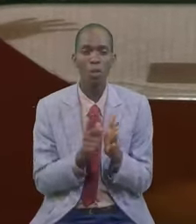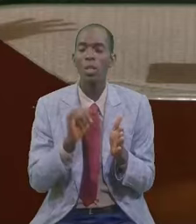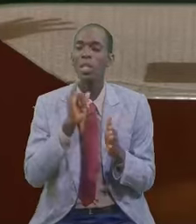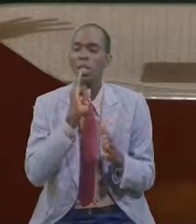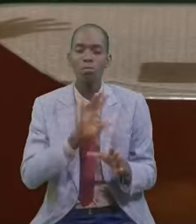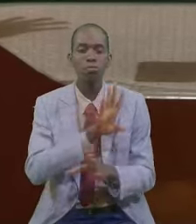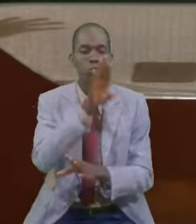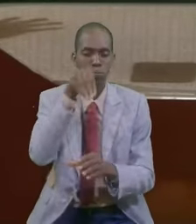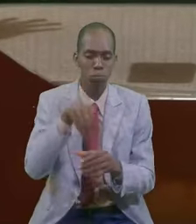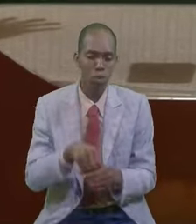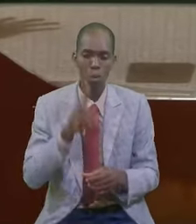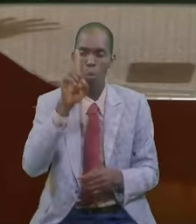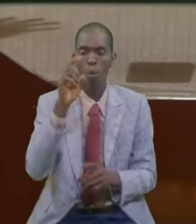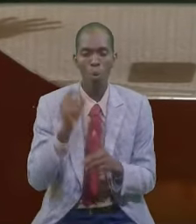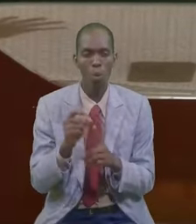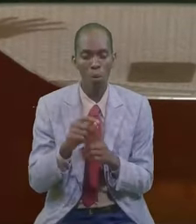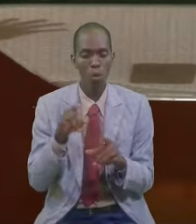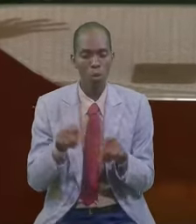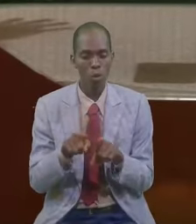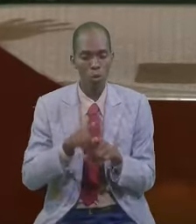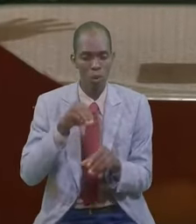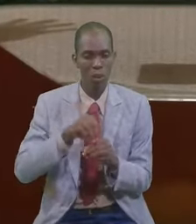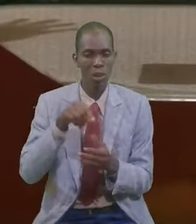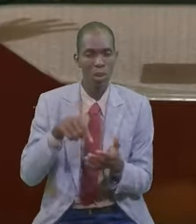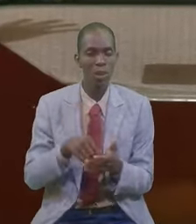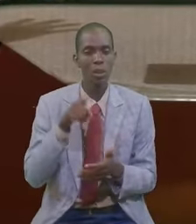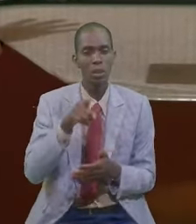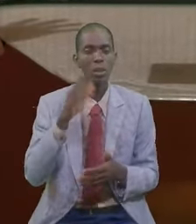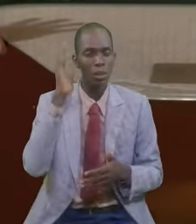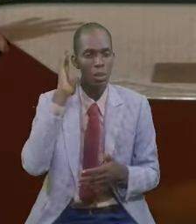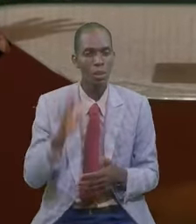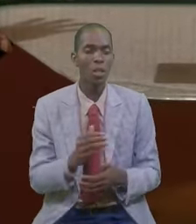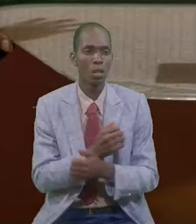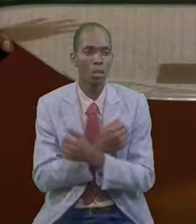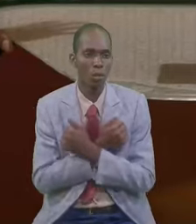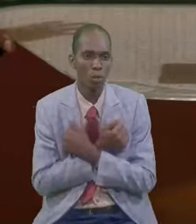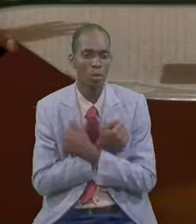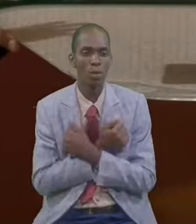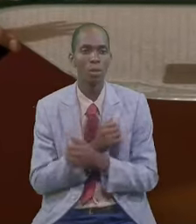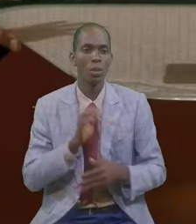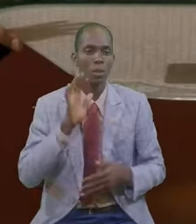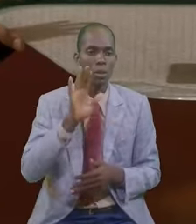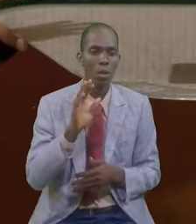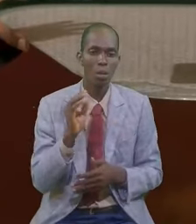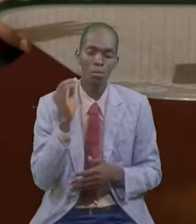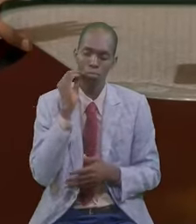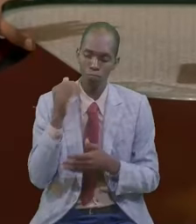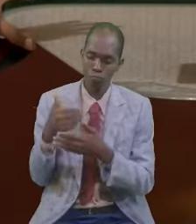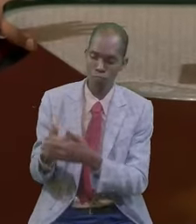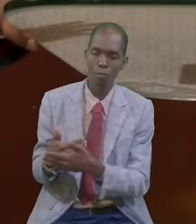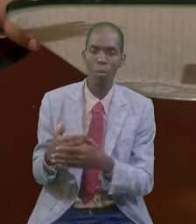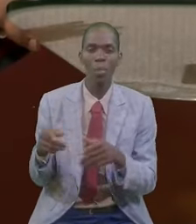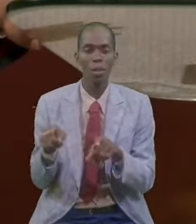Car toute la loi est accomplie dans une seule parole. Dans celle-ci, tu aimeras ton prochain